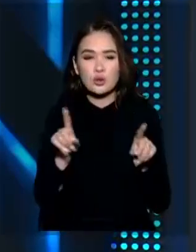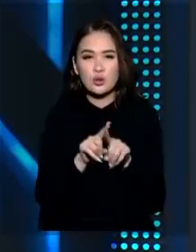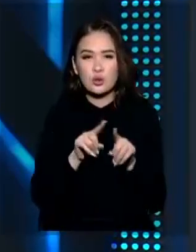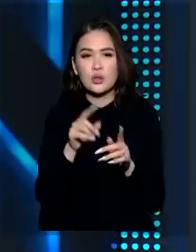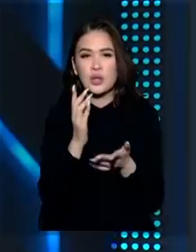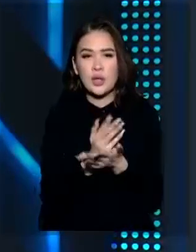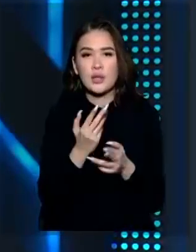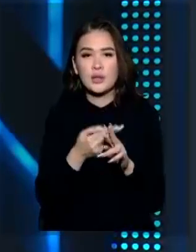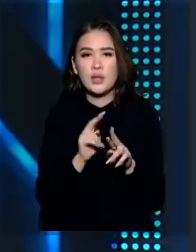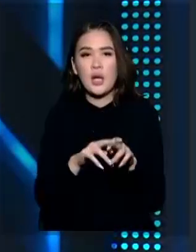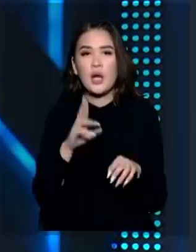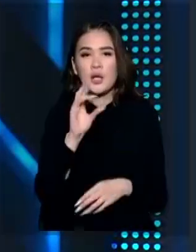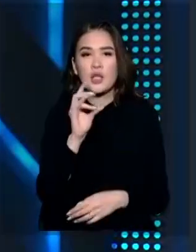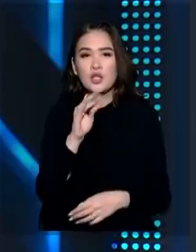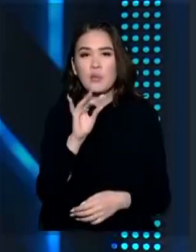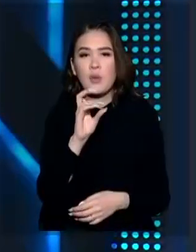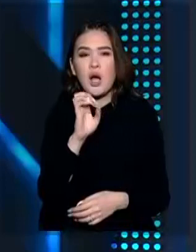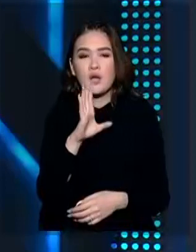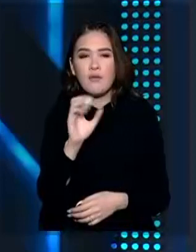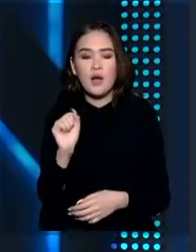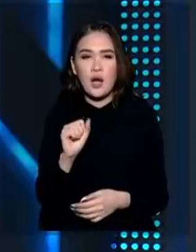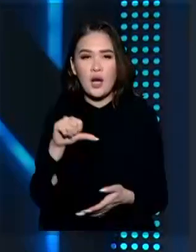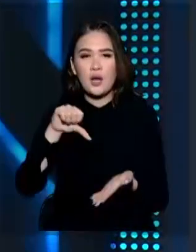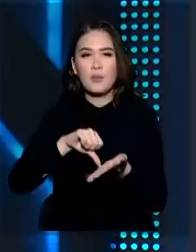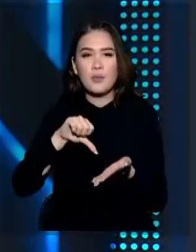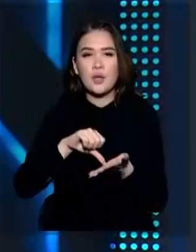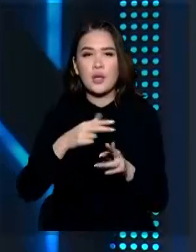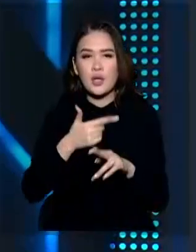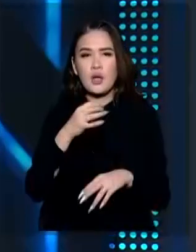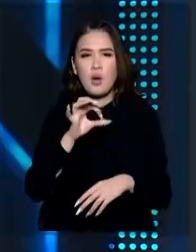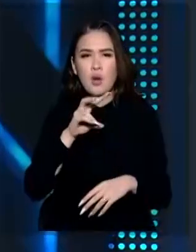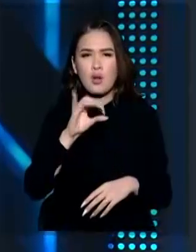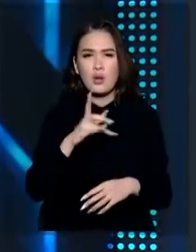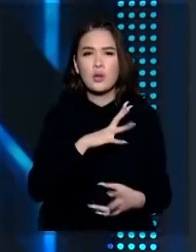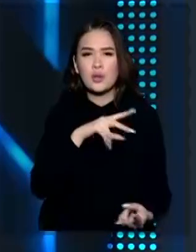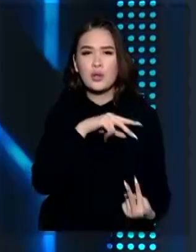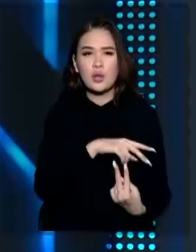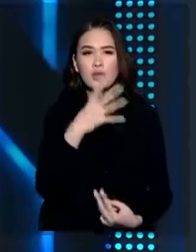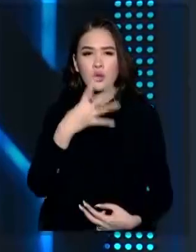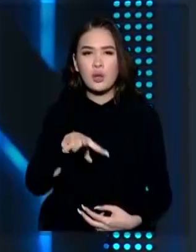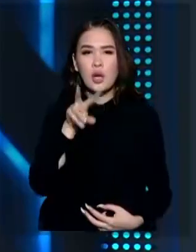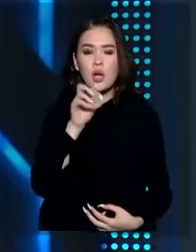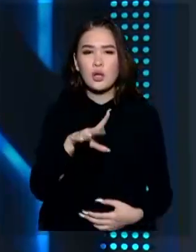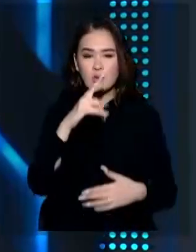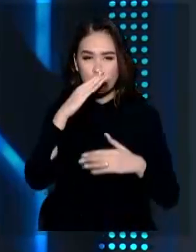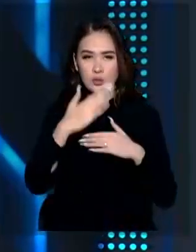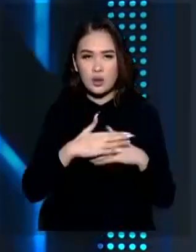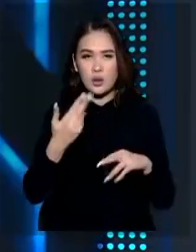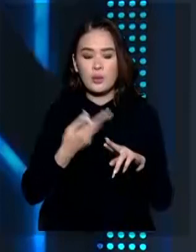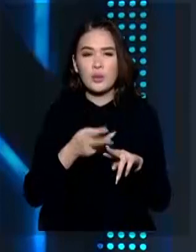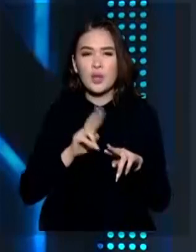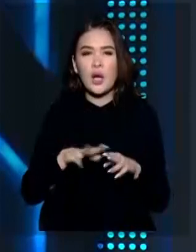бар. Солардың бірі Айман Кенжебаева. Барлаушы, геолог маманның еңбек өтілі 40 жылға жуықтаған.